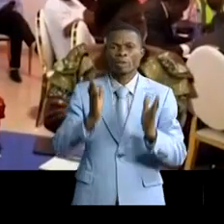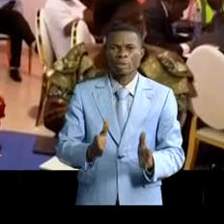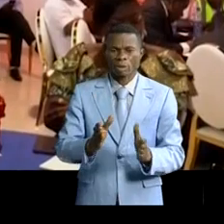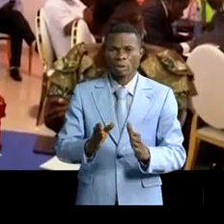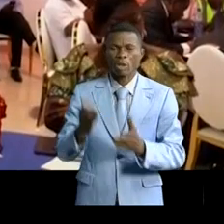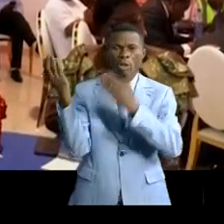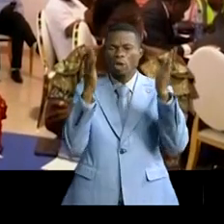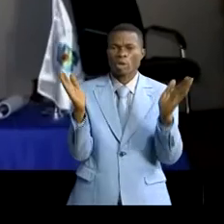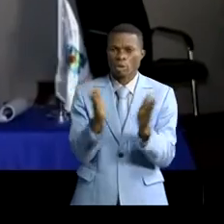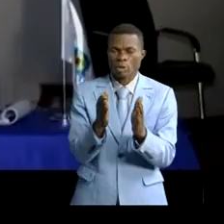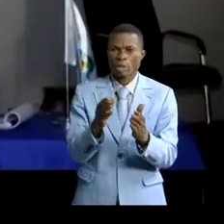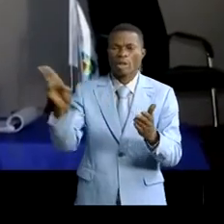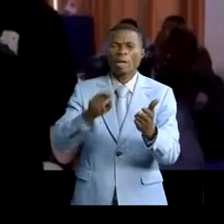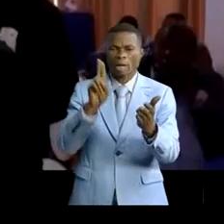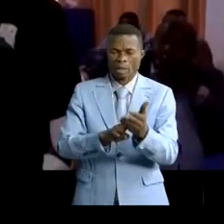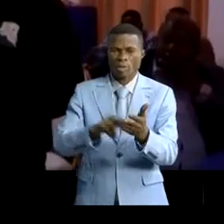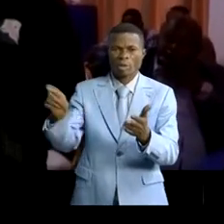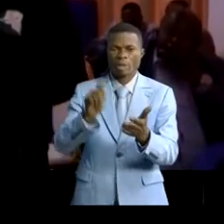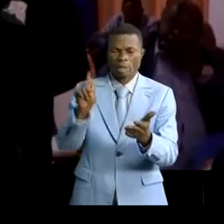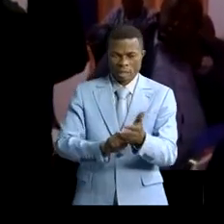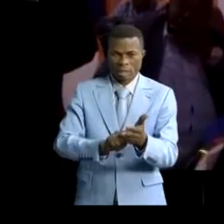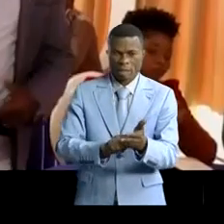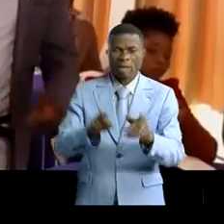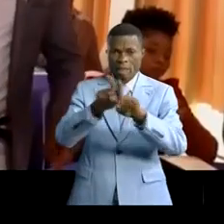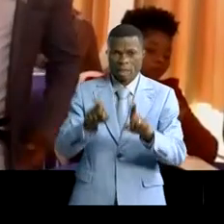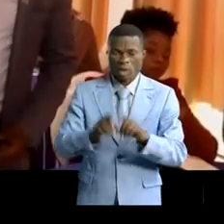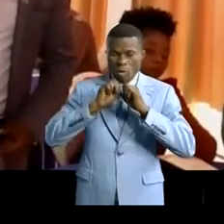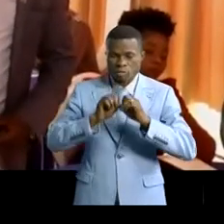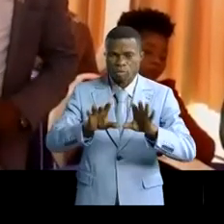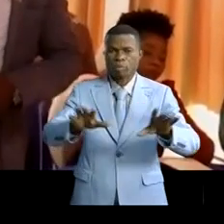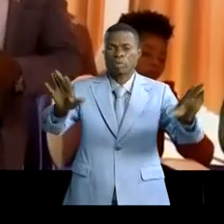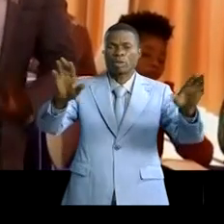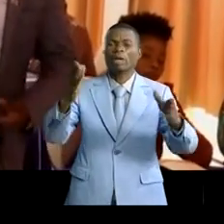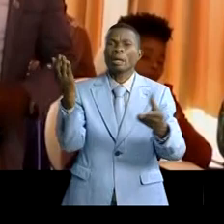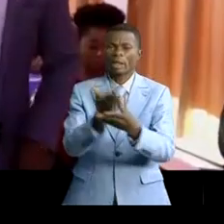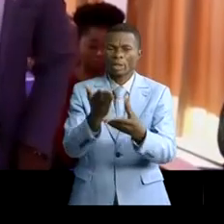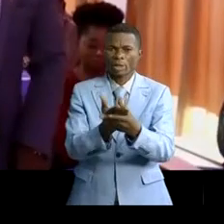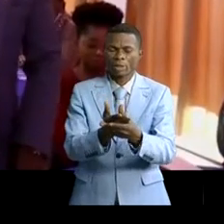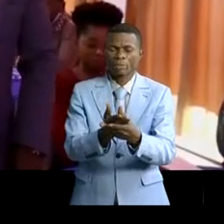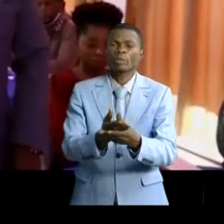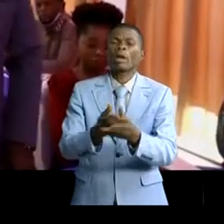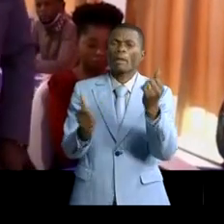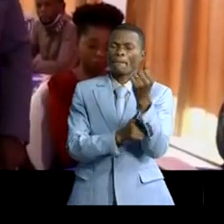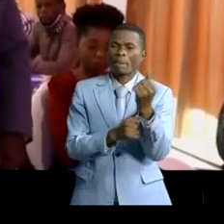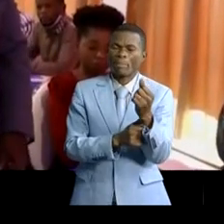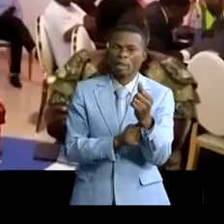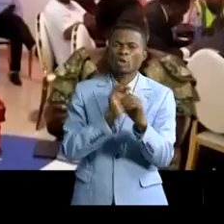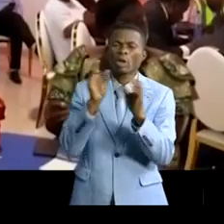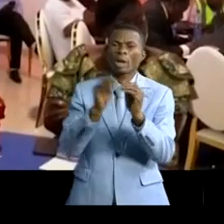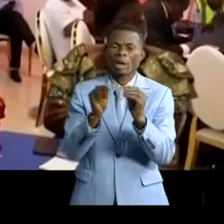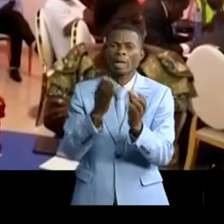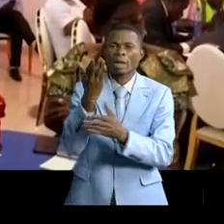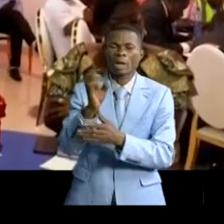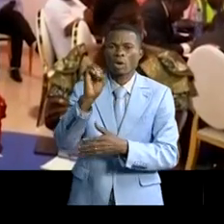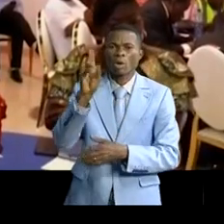petit commerce, les impôts et taxes. En plus de cette vulgarisation de textes, les bénéficiaires ont sollicité à l'OPEC